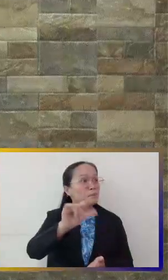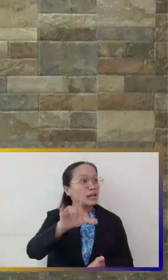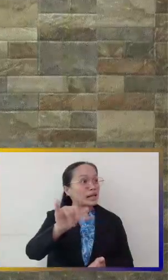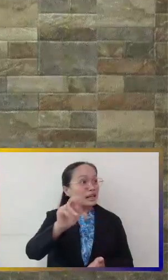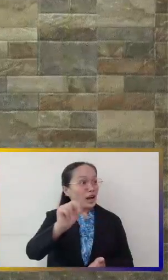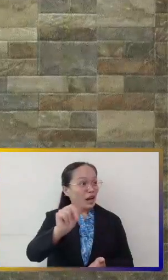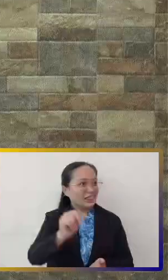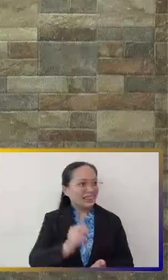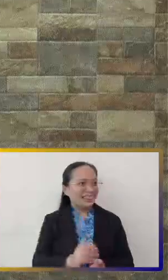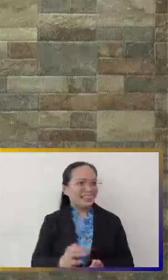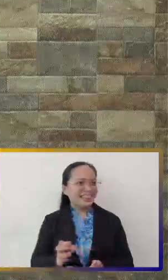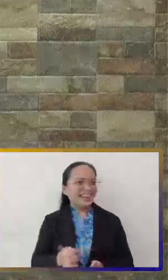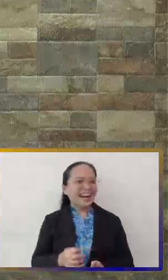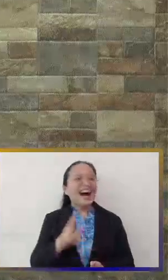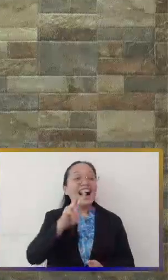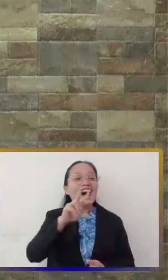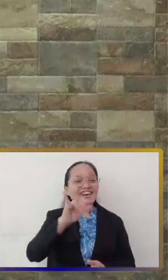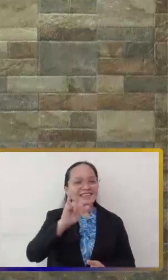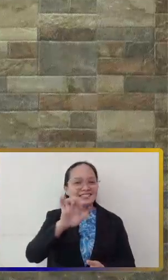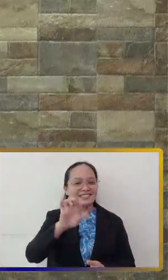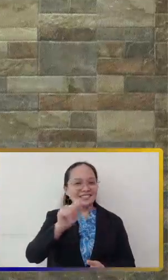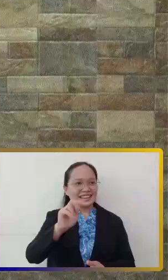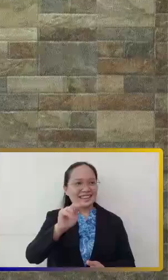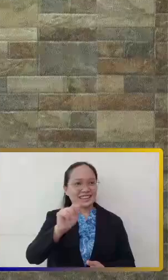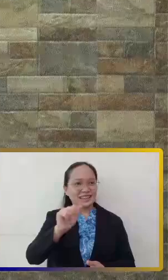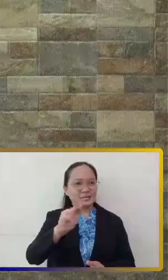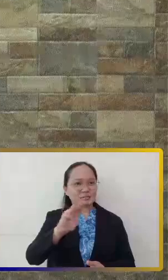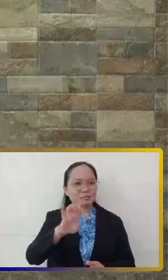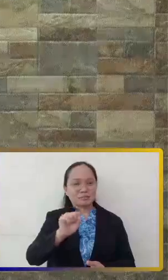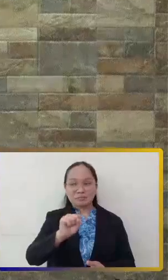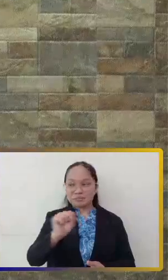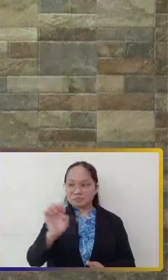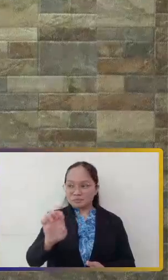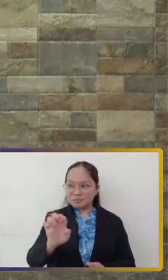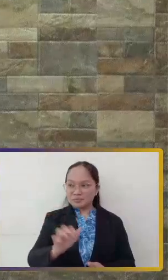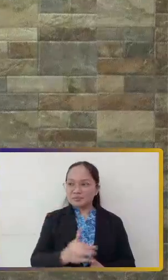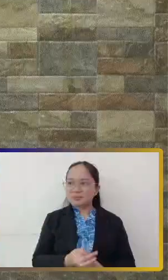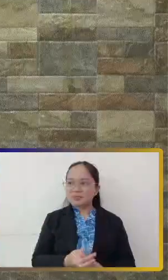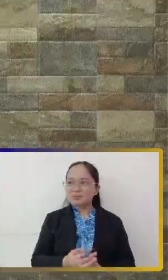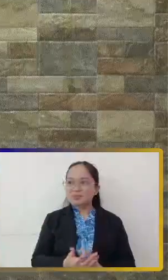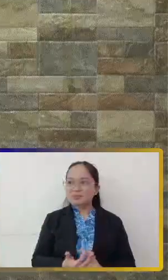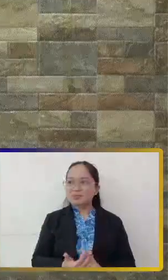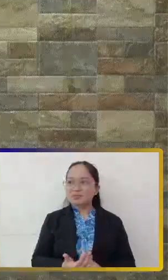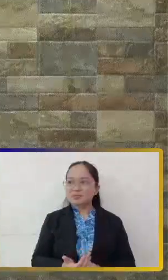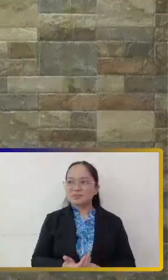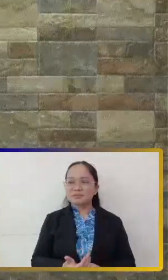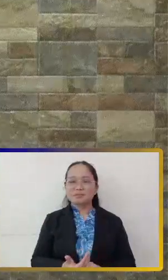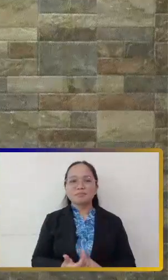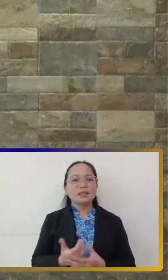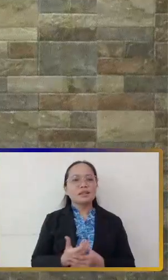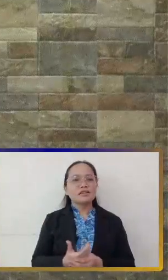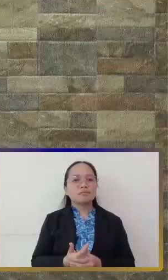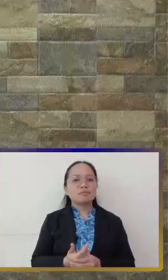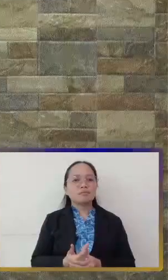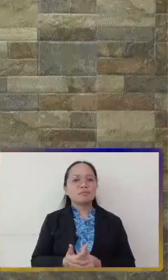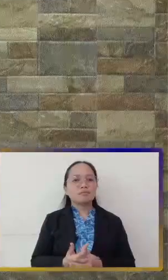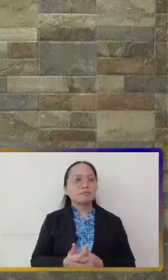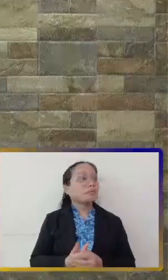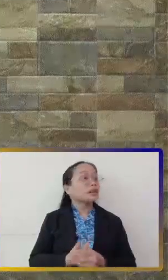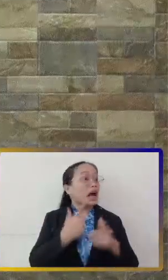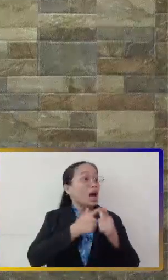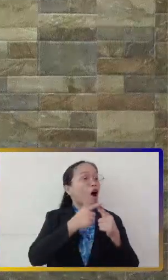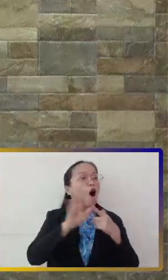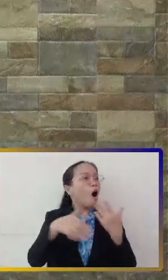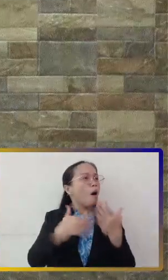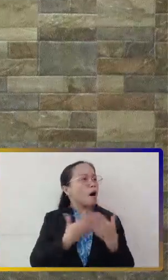Vietnamese po yun, mga kapatid. Ano tawag sa Vietnam money? Yeah, that's it. But anyways, So nandun po lahat ng pera ko.